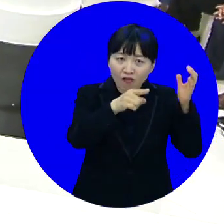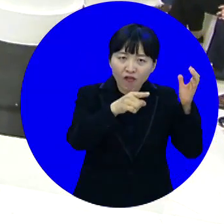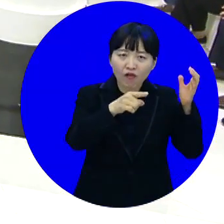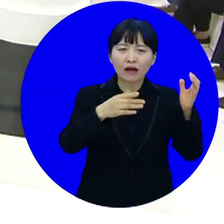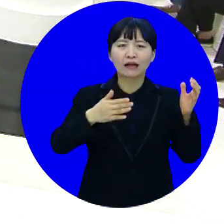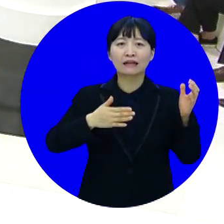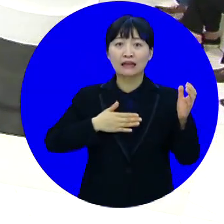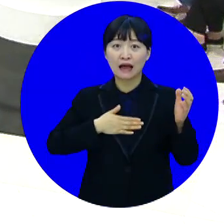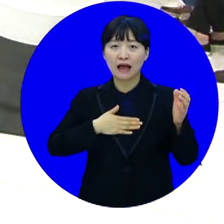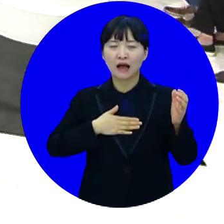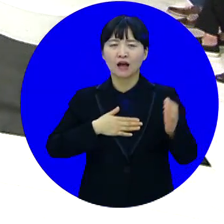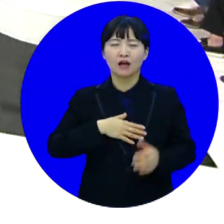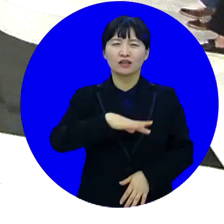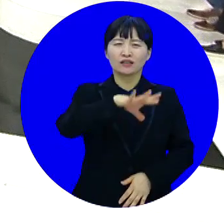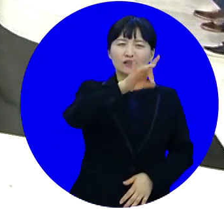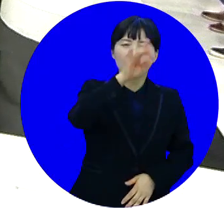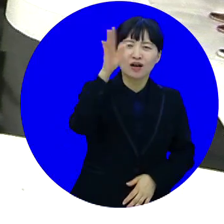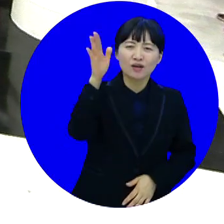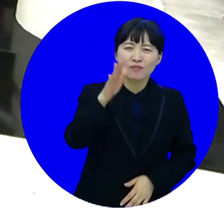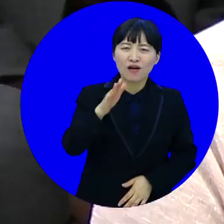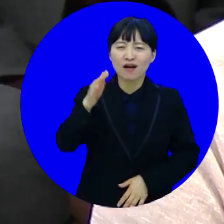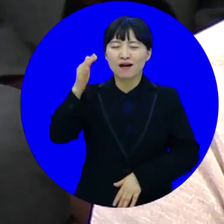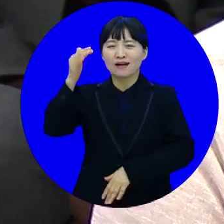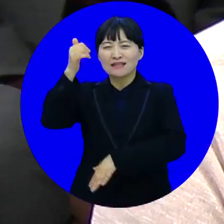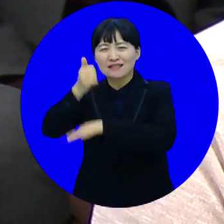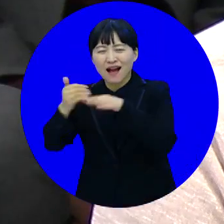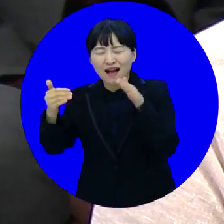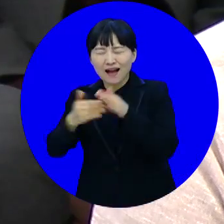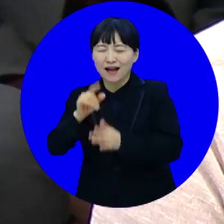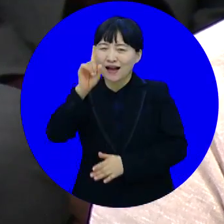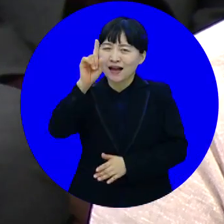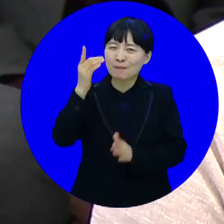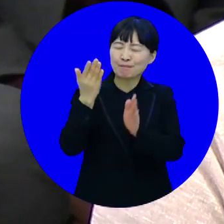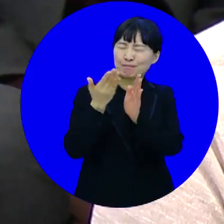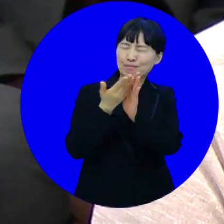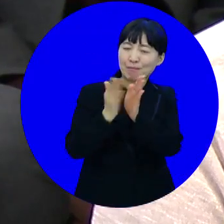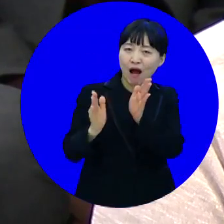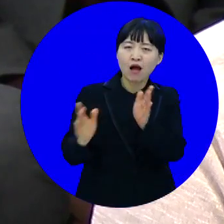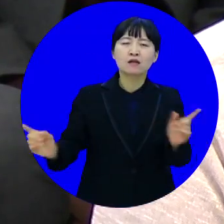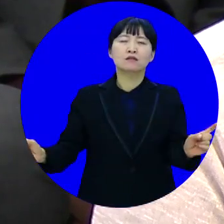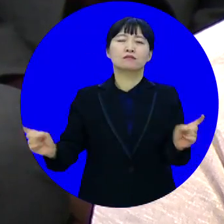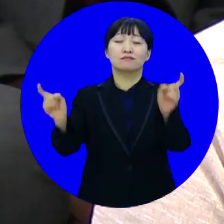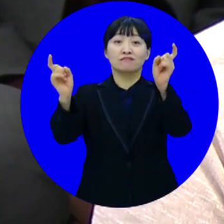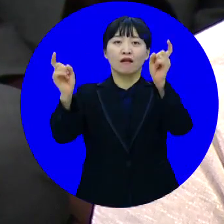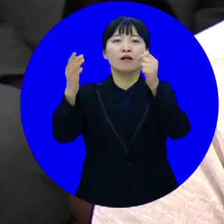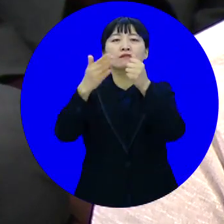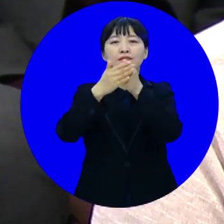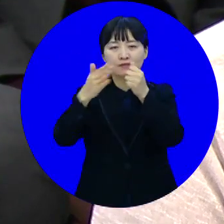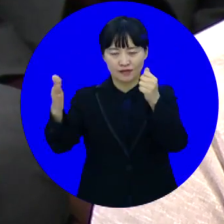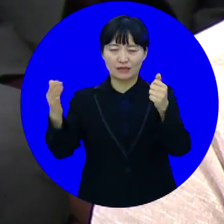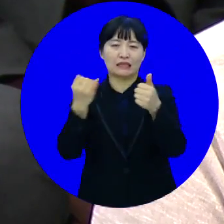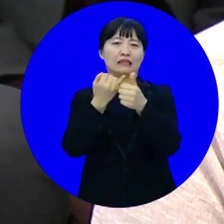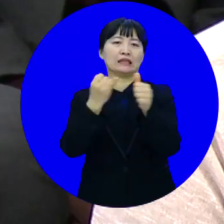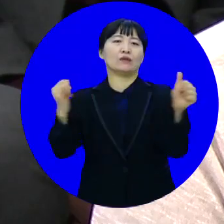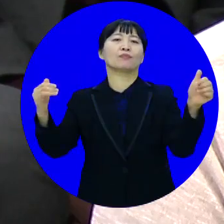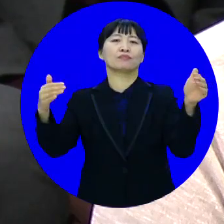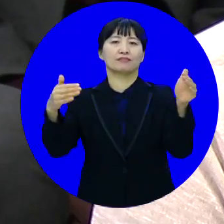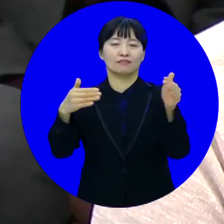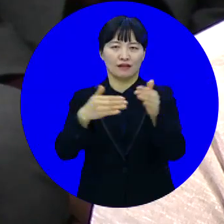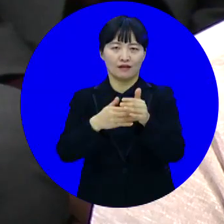정말 하나부터 열까지 너무 안 맞고 사사건건 부딪히는 거예요. 그래서 이혼을 하게 됐는데